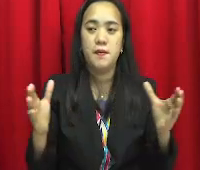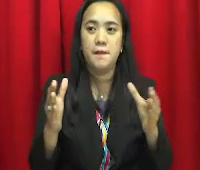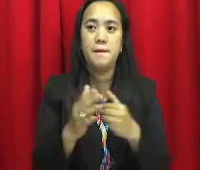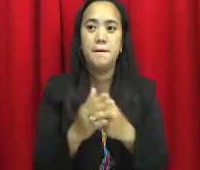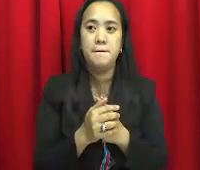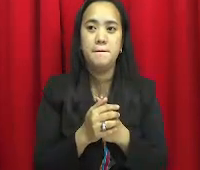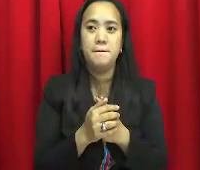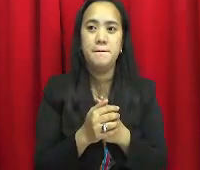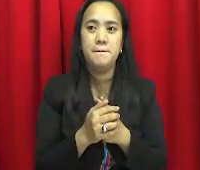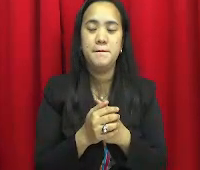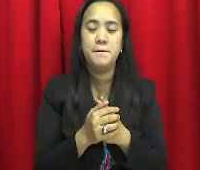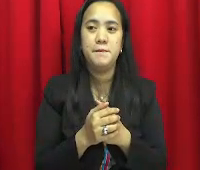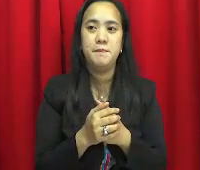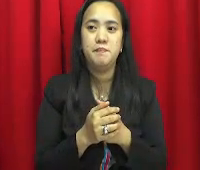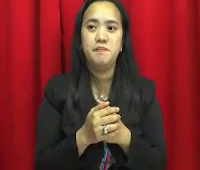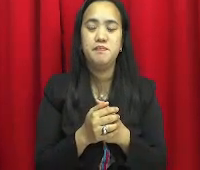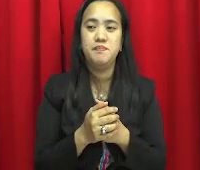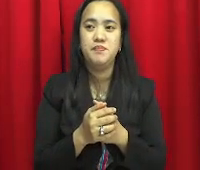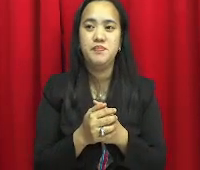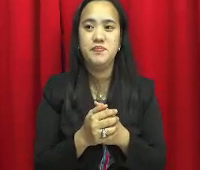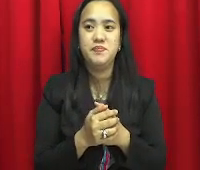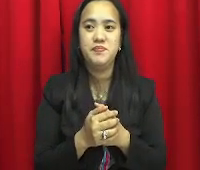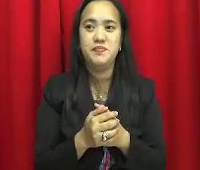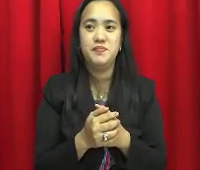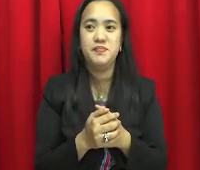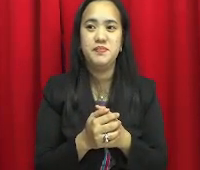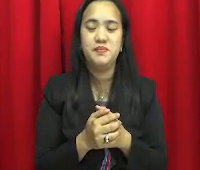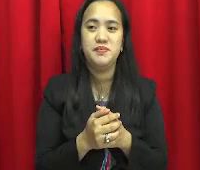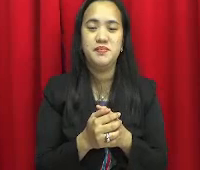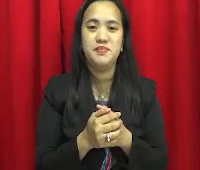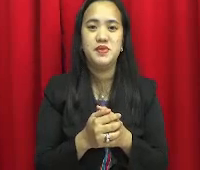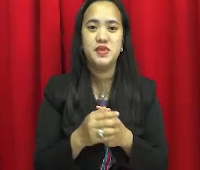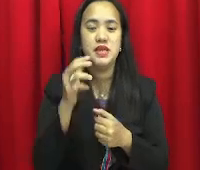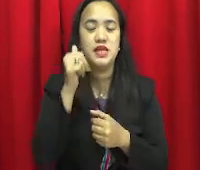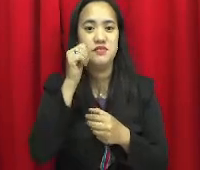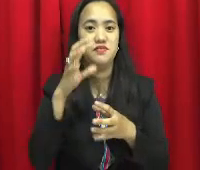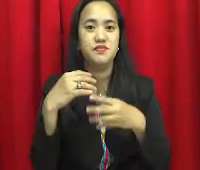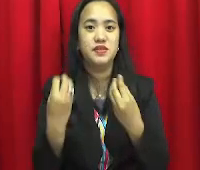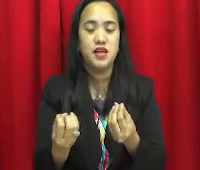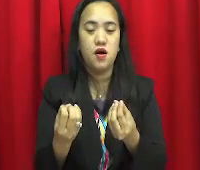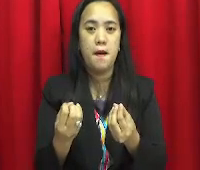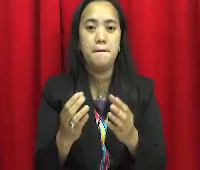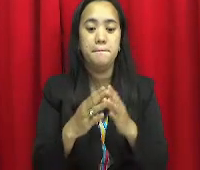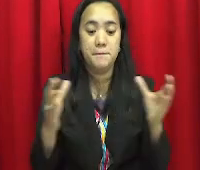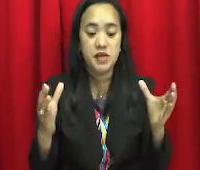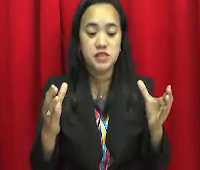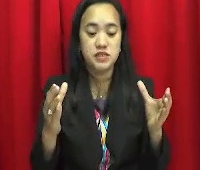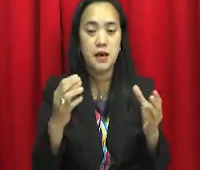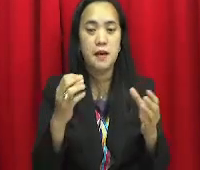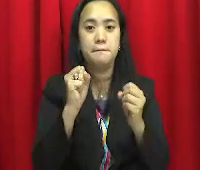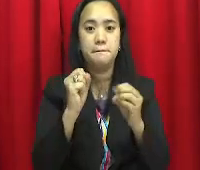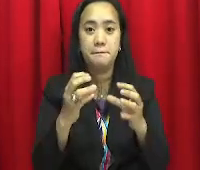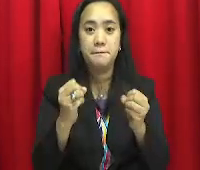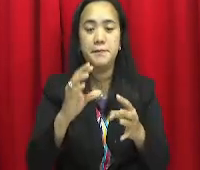mga anak ko, ma, kailangan ko na ng bagong sapatos. Teka lang, sobra pa yung sapatos mo, ibigay mo muna yan. Di ba? Kasi minsan, akala natin